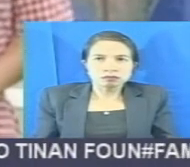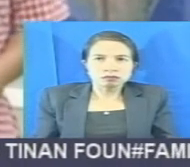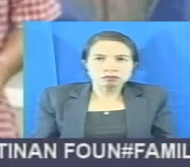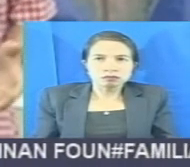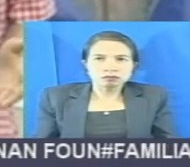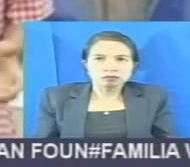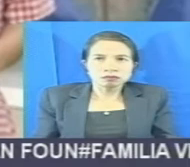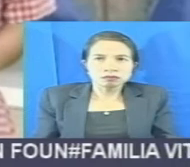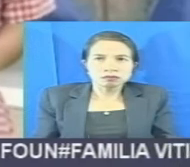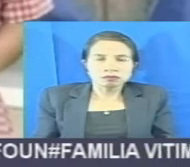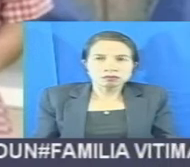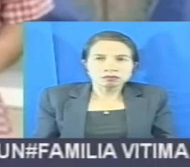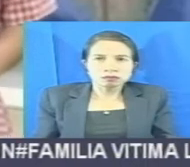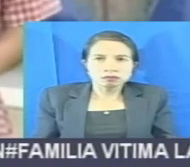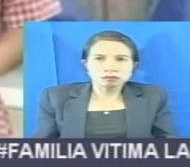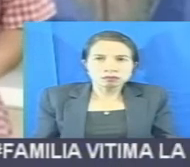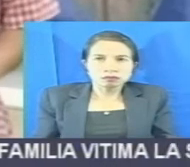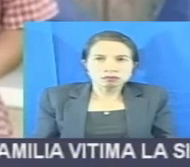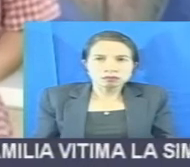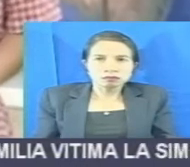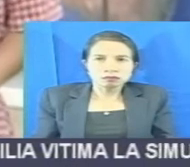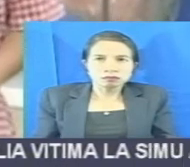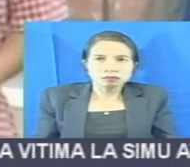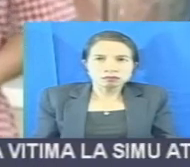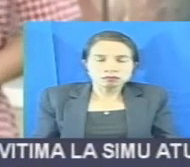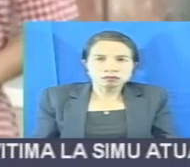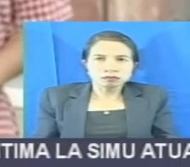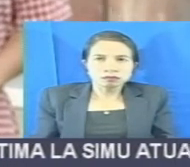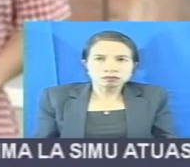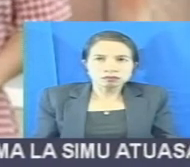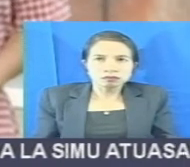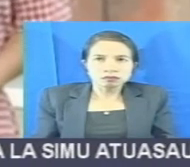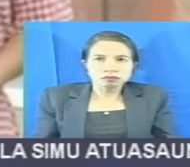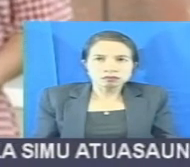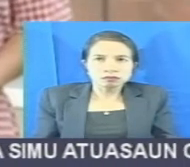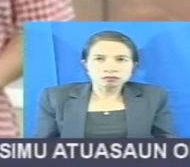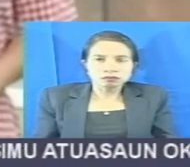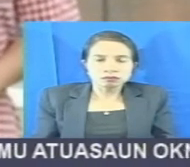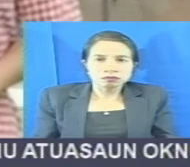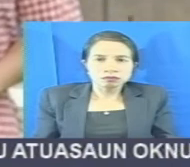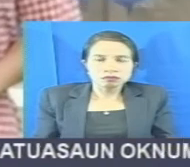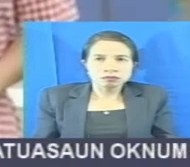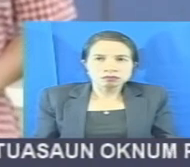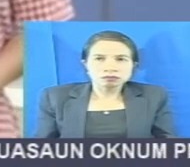liur. Ia ne sampai bain darus DB ami relata bai tebot sira RTTL servisu hamutu ko direksaun nasional